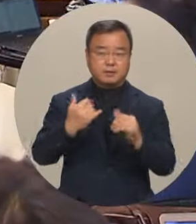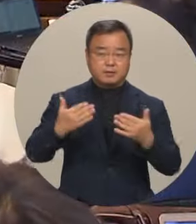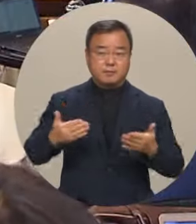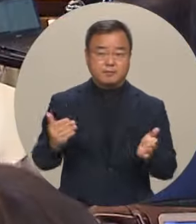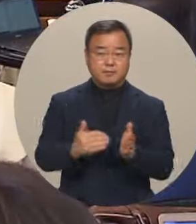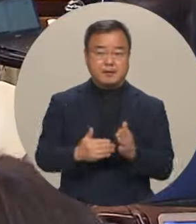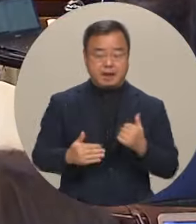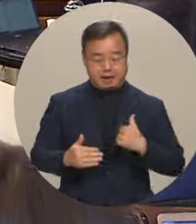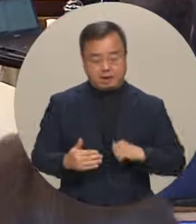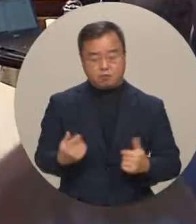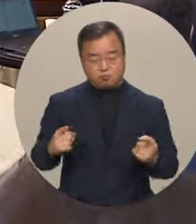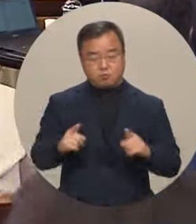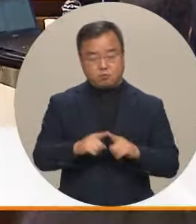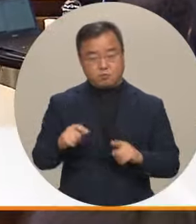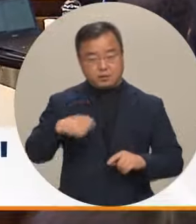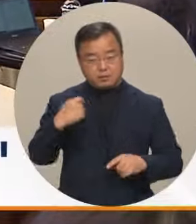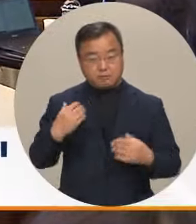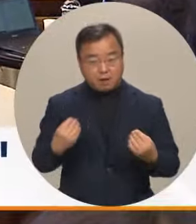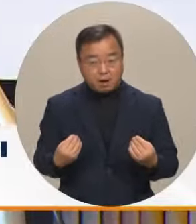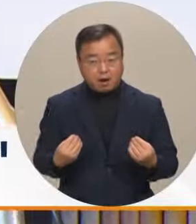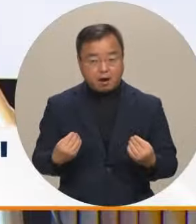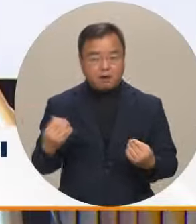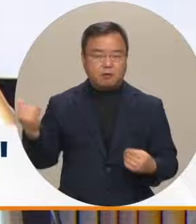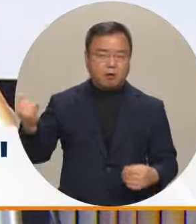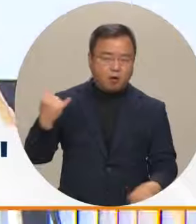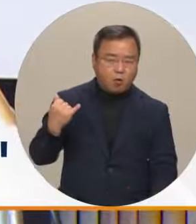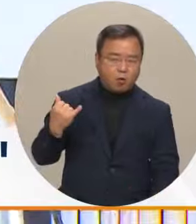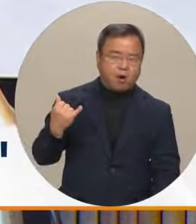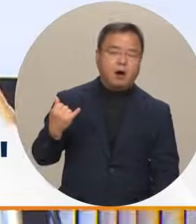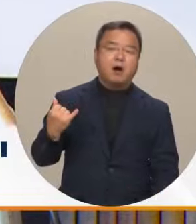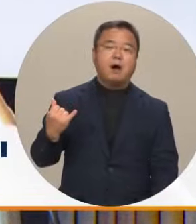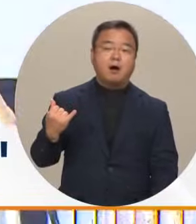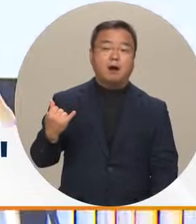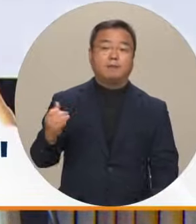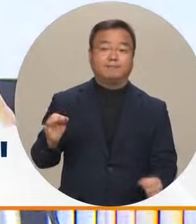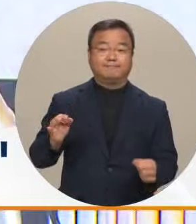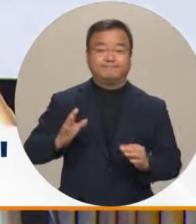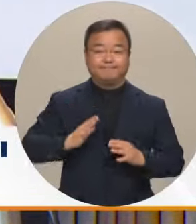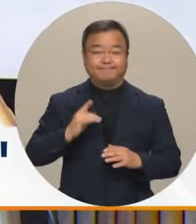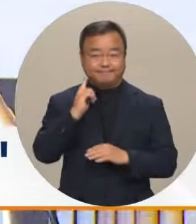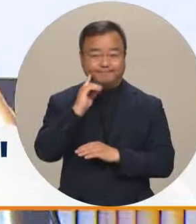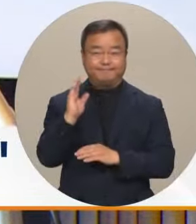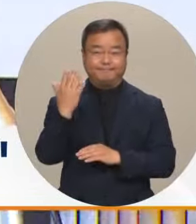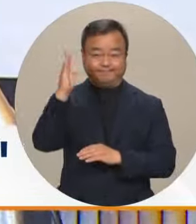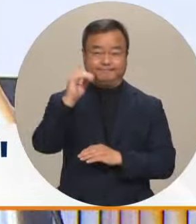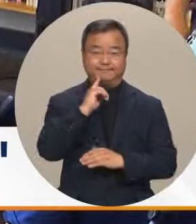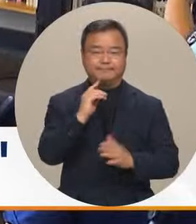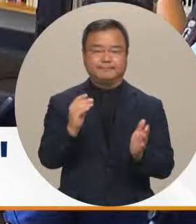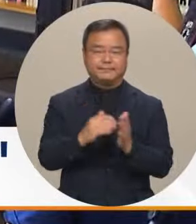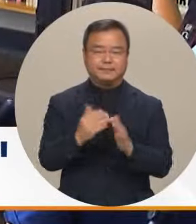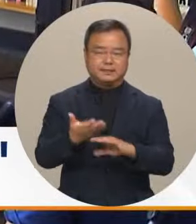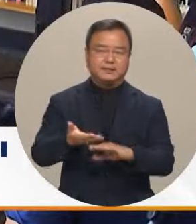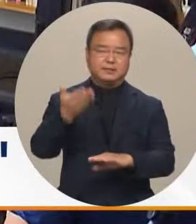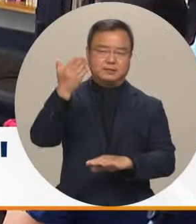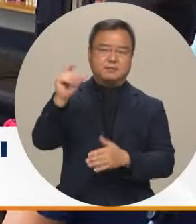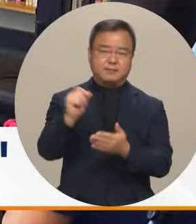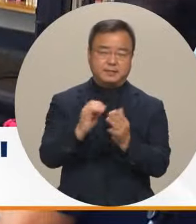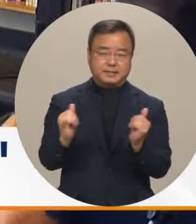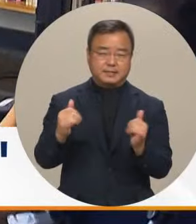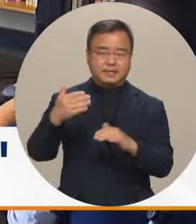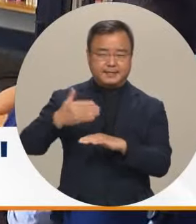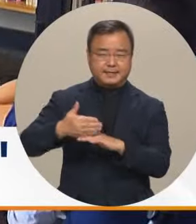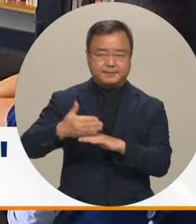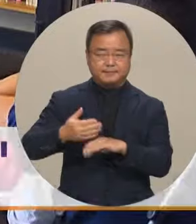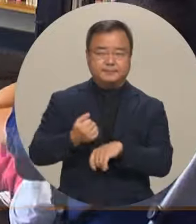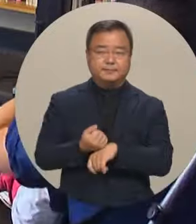아들과 저녁 식사 마쳤을 때 수상 소식을 들었다는 한강은 매우 놀랍고 영광스럽다 men 앞선 작가들에게 감사의